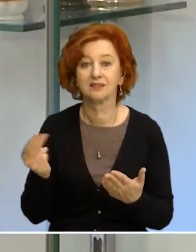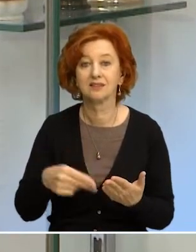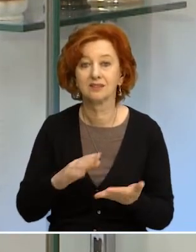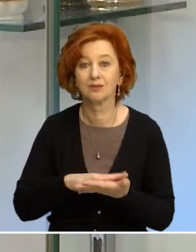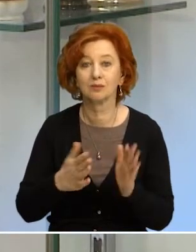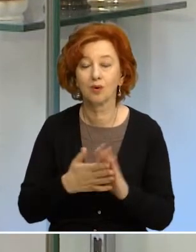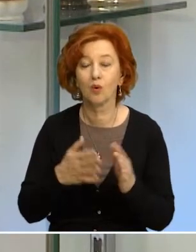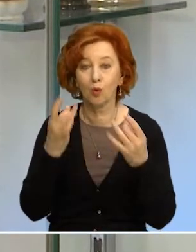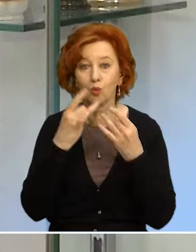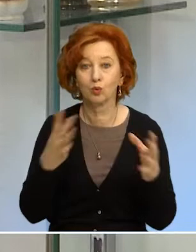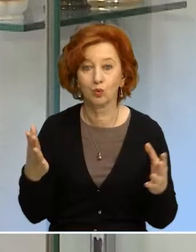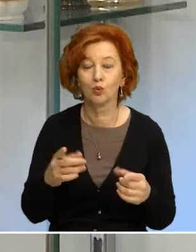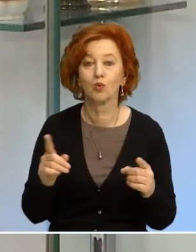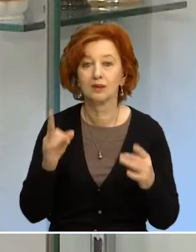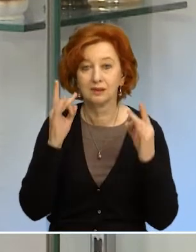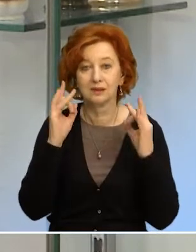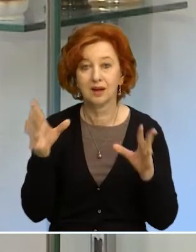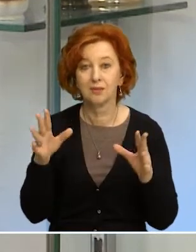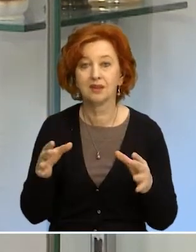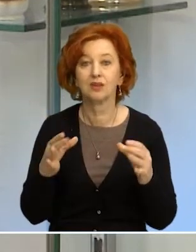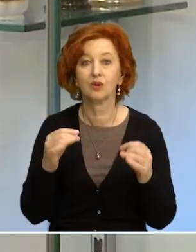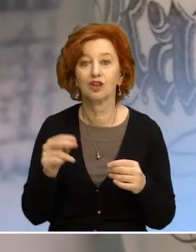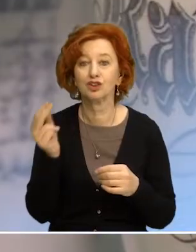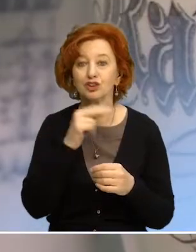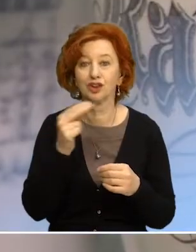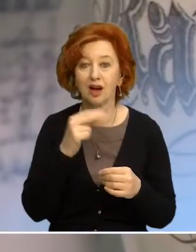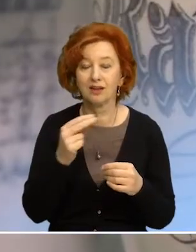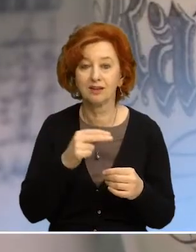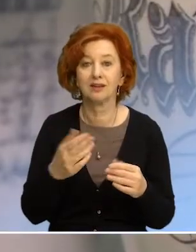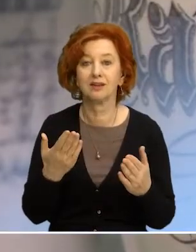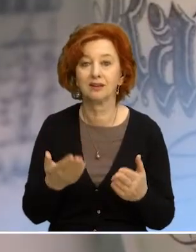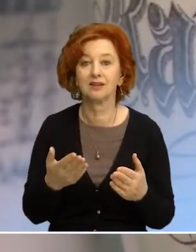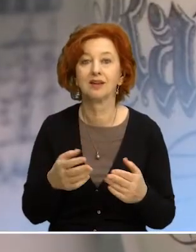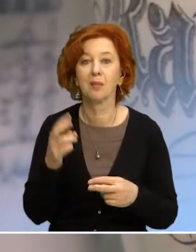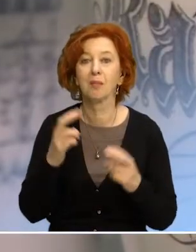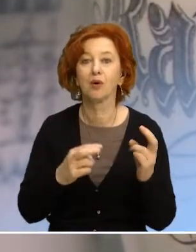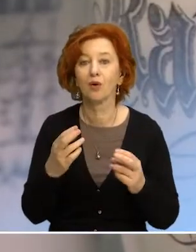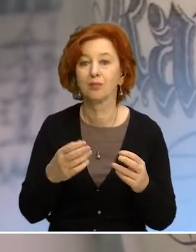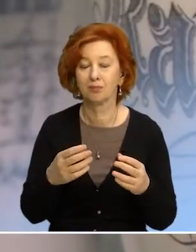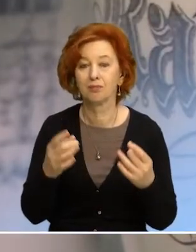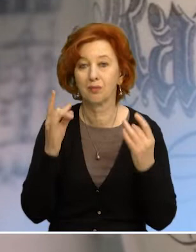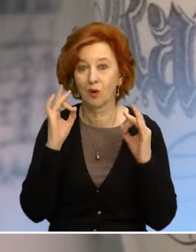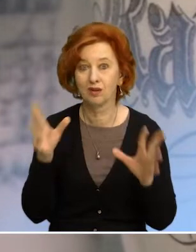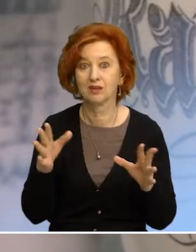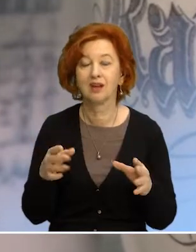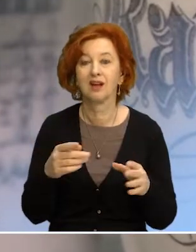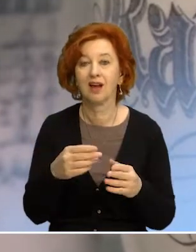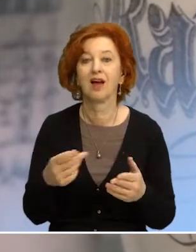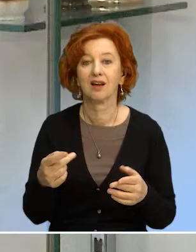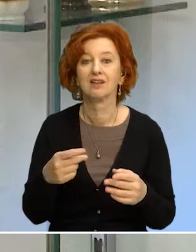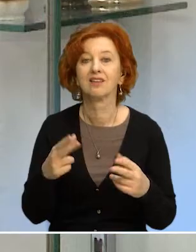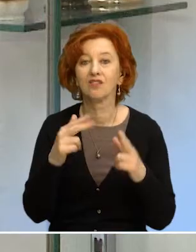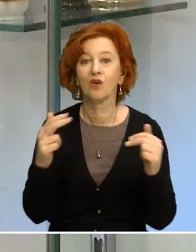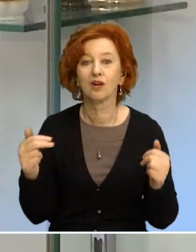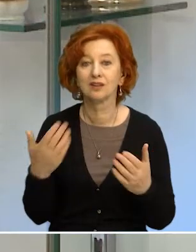философов, китайскую культуру, вспомним знаменитые чайные произведения архитектуры